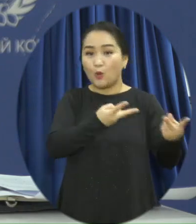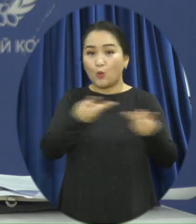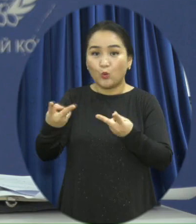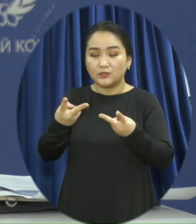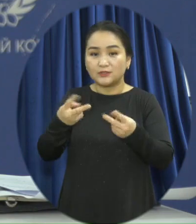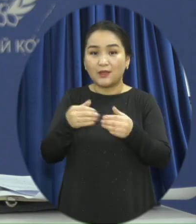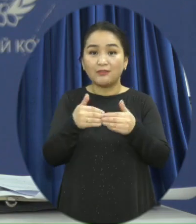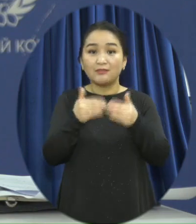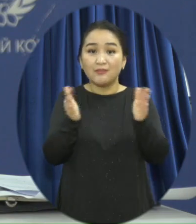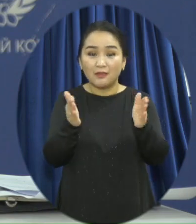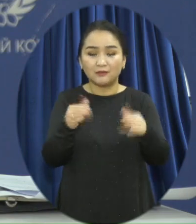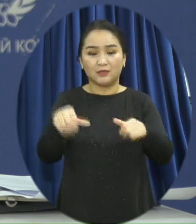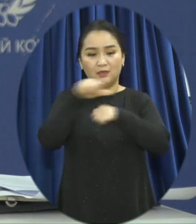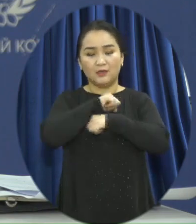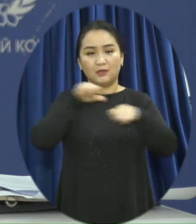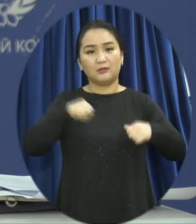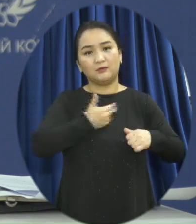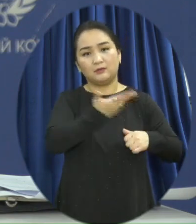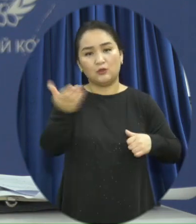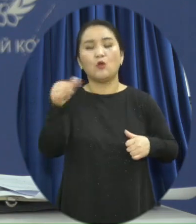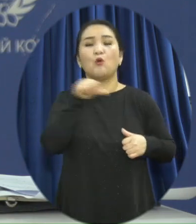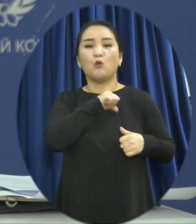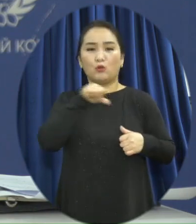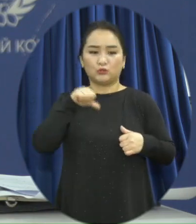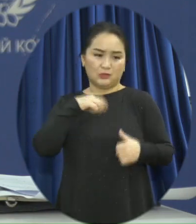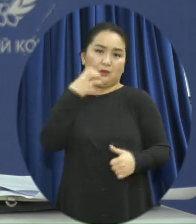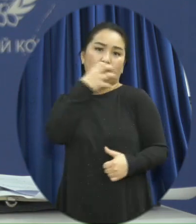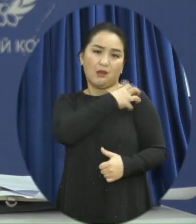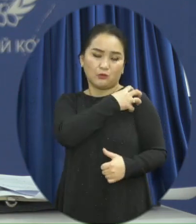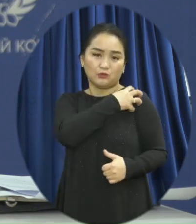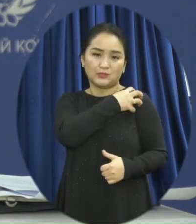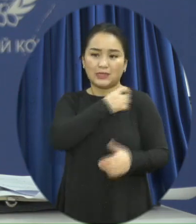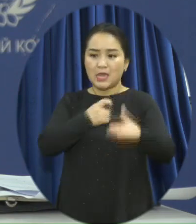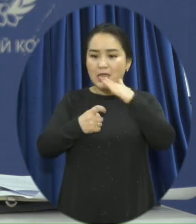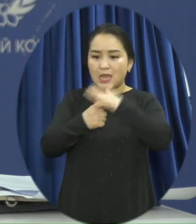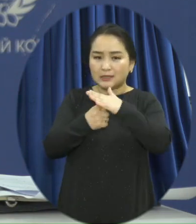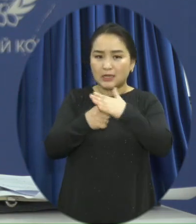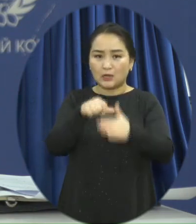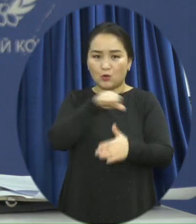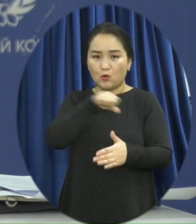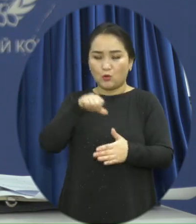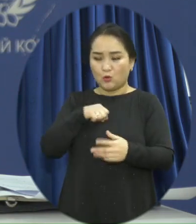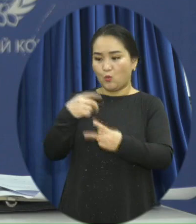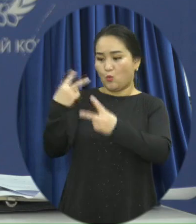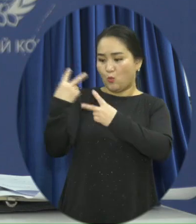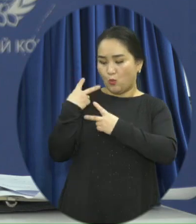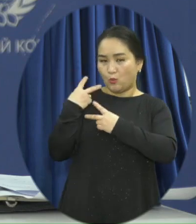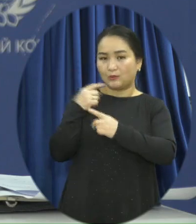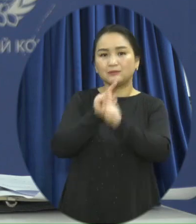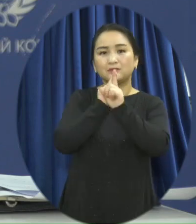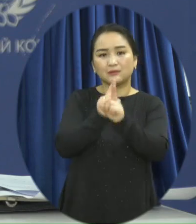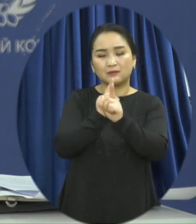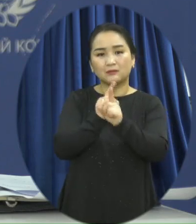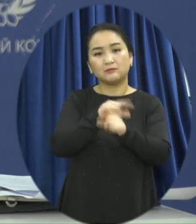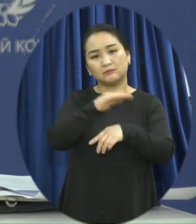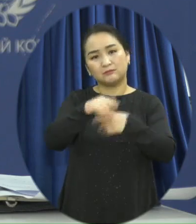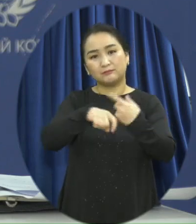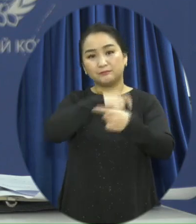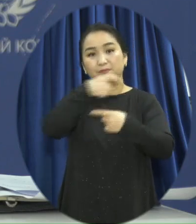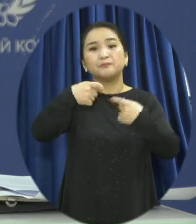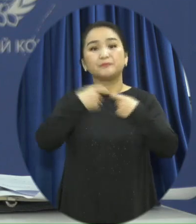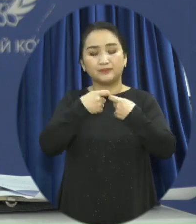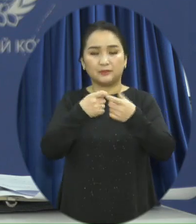хүмүүс өөрсдөө хариуцлагатай хязгаартай орох хэрэгтэй. Хүн бүр өөрийнхөө үүргийг бас биелүүлэх хэрэгтэй гэдгийг та нөхдөө